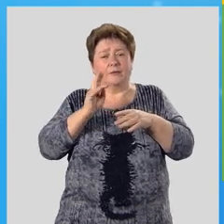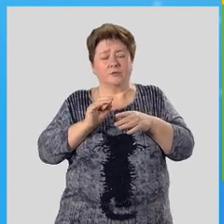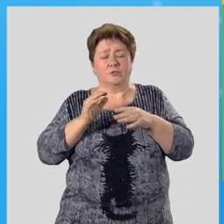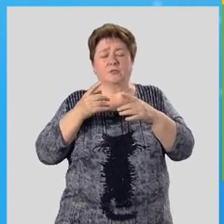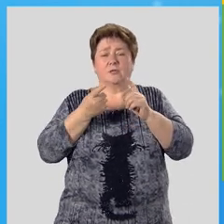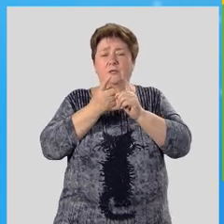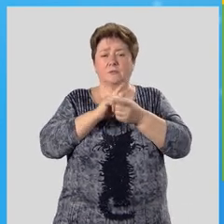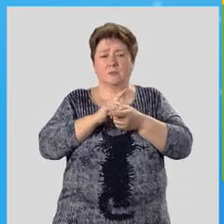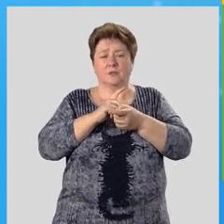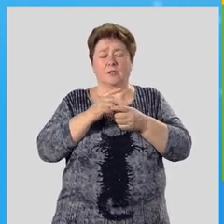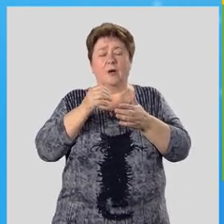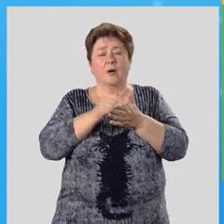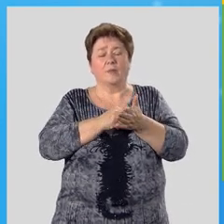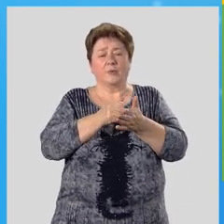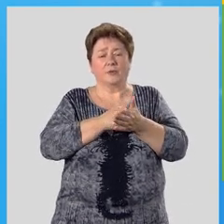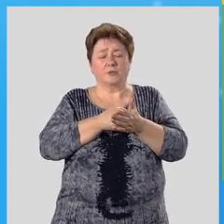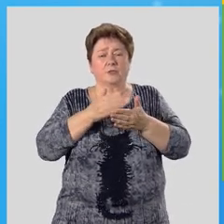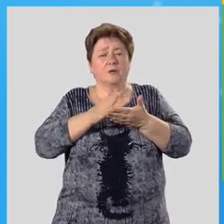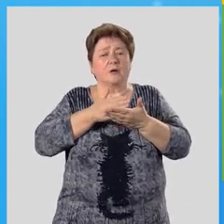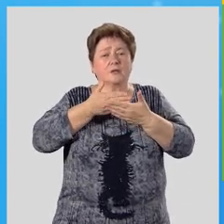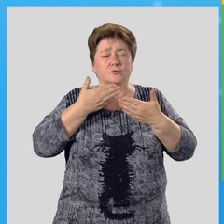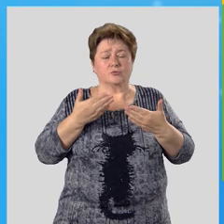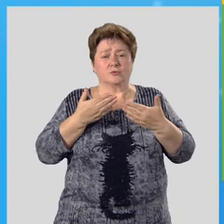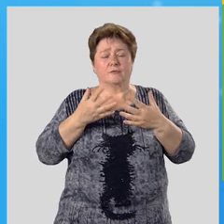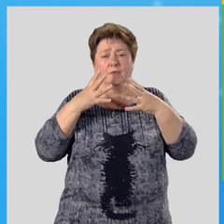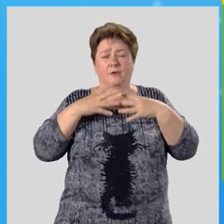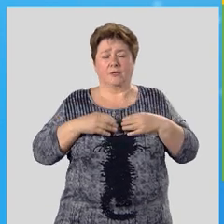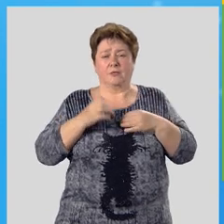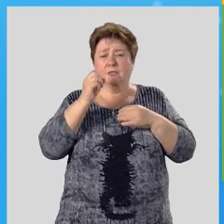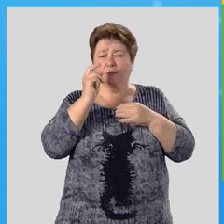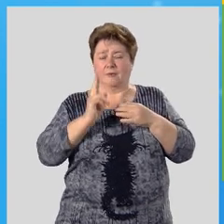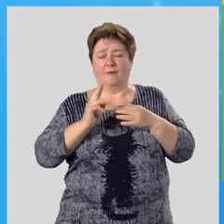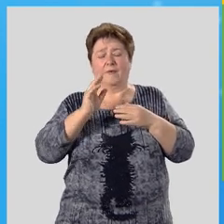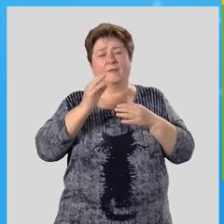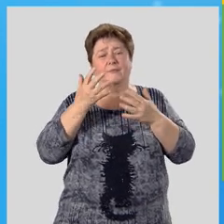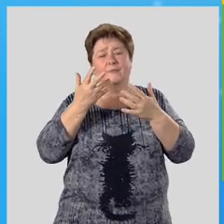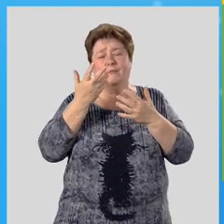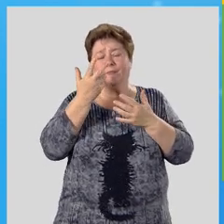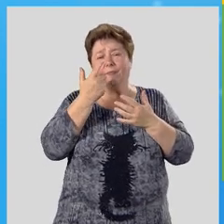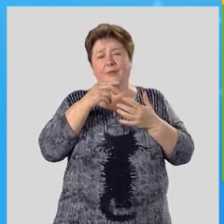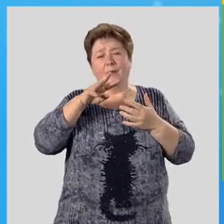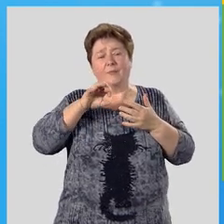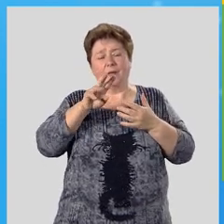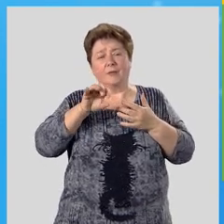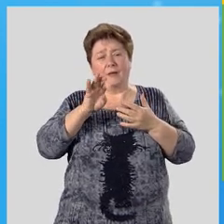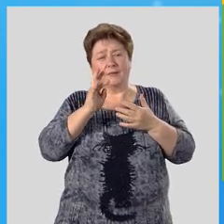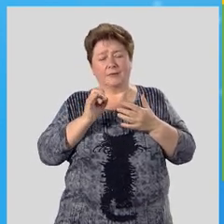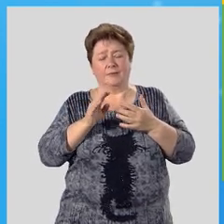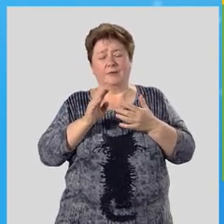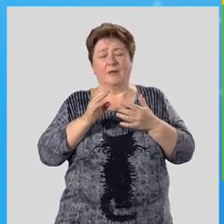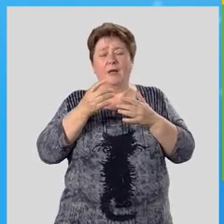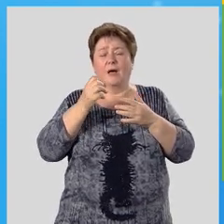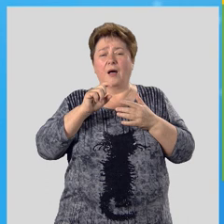аномалия. Ее причина – отсутствие в организме специального фермента – меланина.